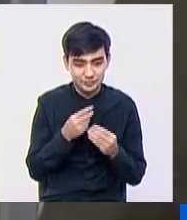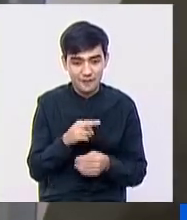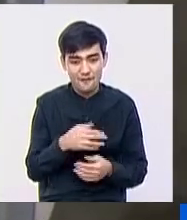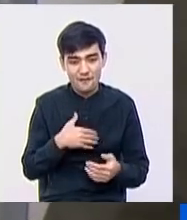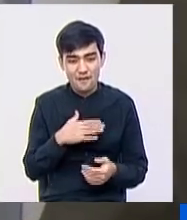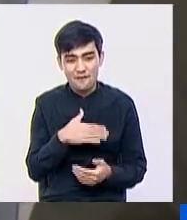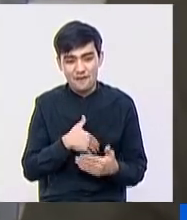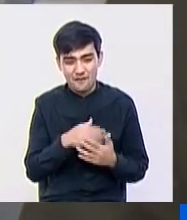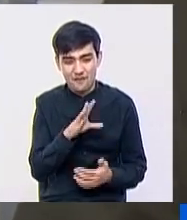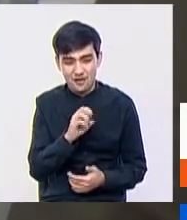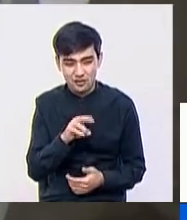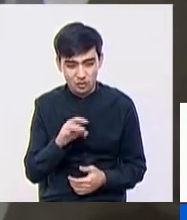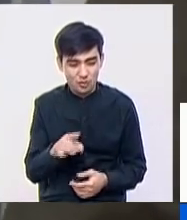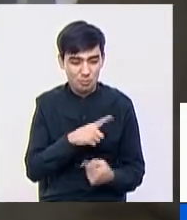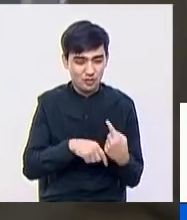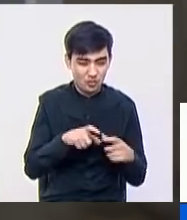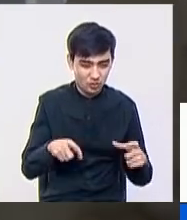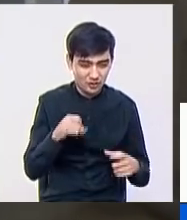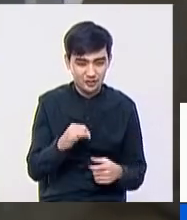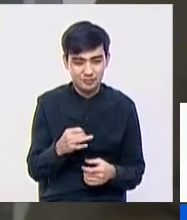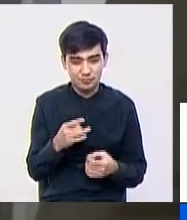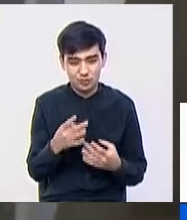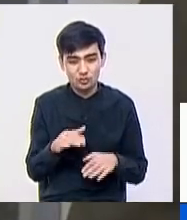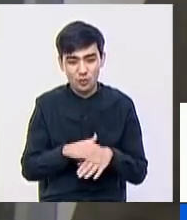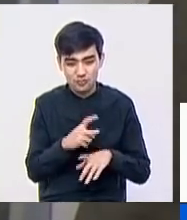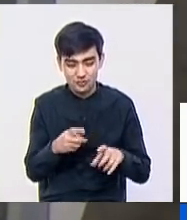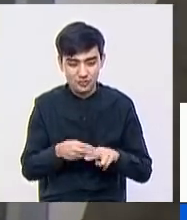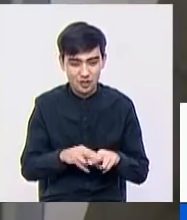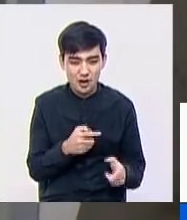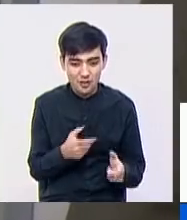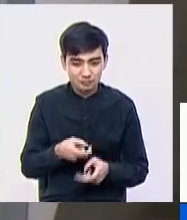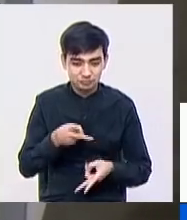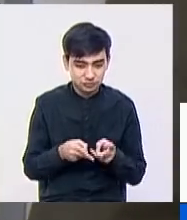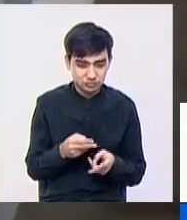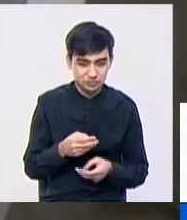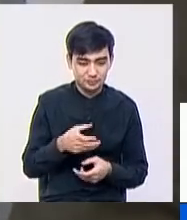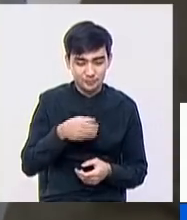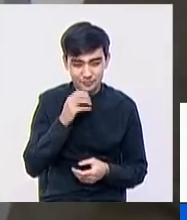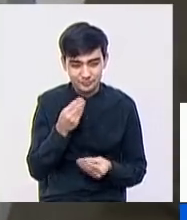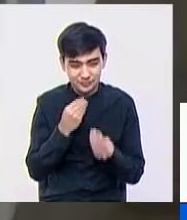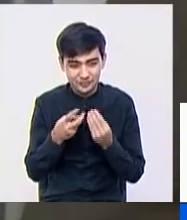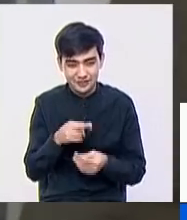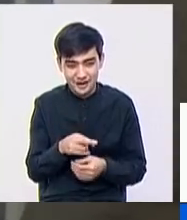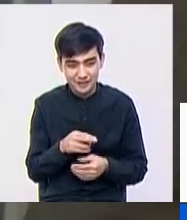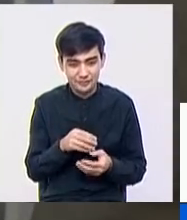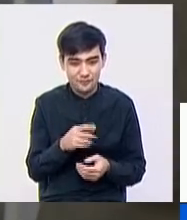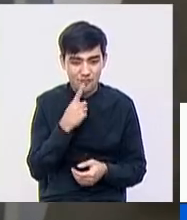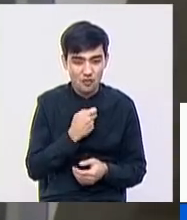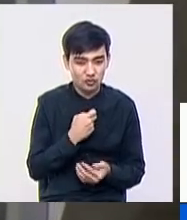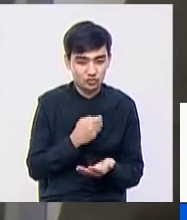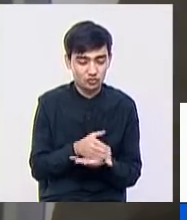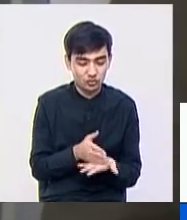волонтеры, бизнесмены, просто неравнодушные граждане готовят обеды, пищу, сухие пайки для военнослужащих,